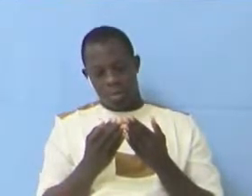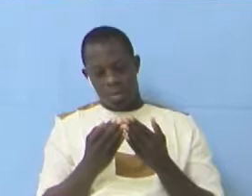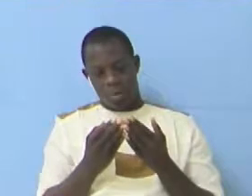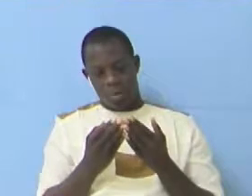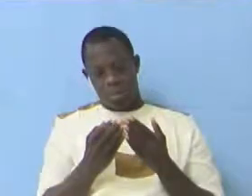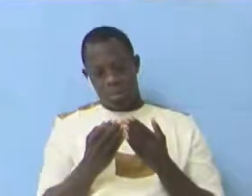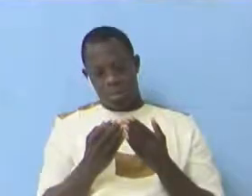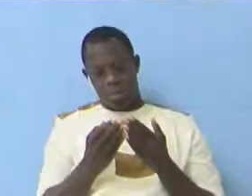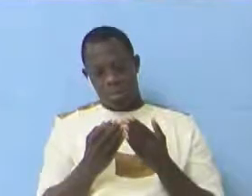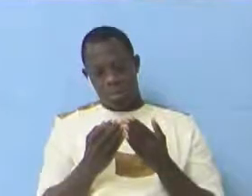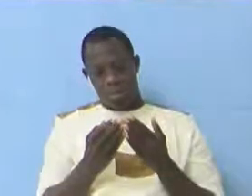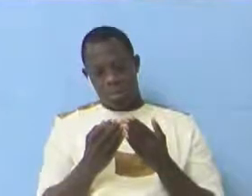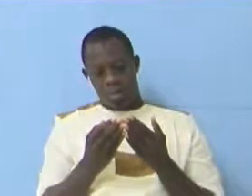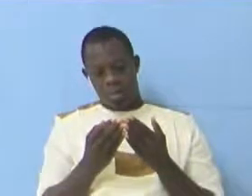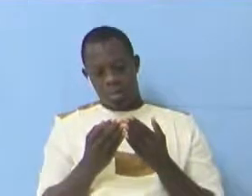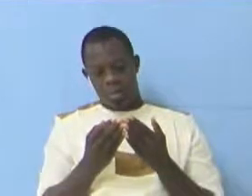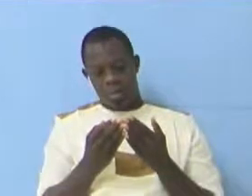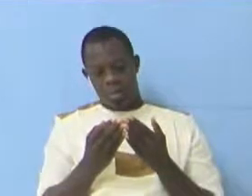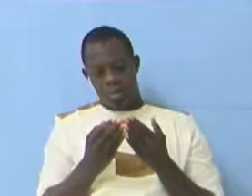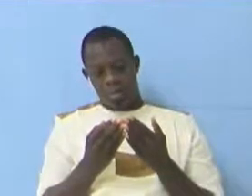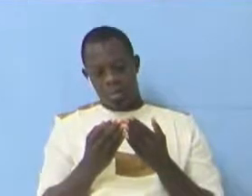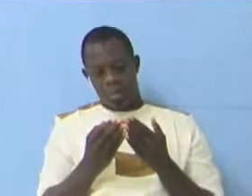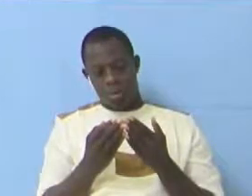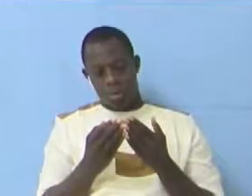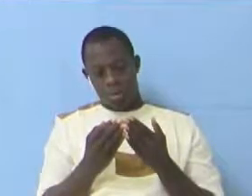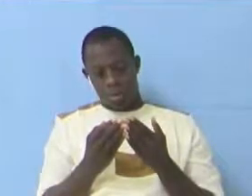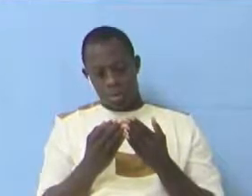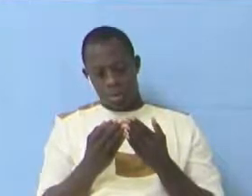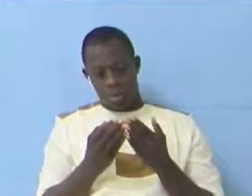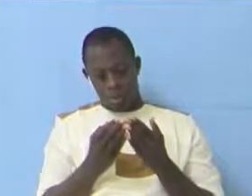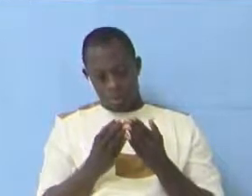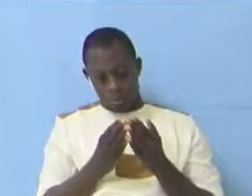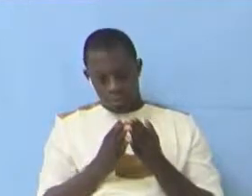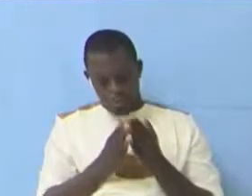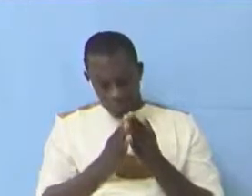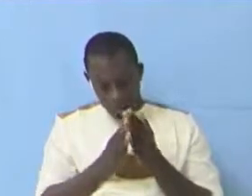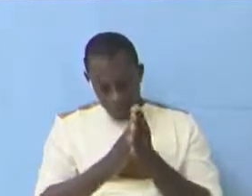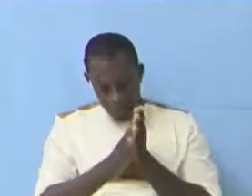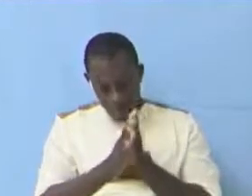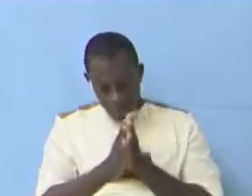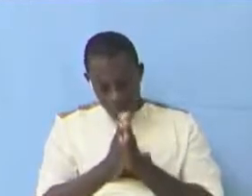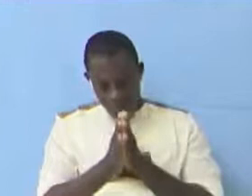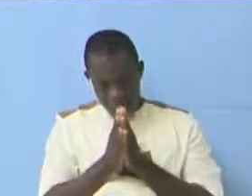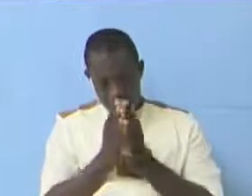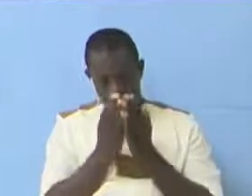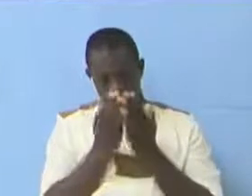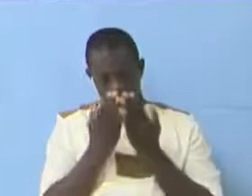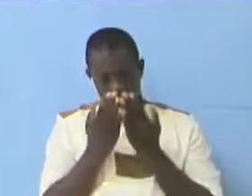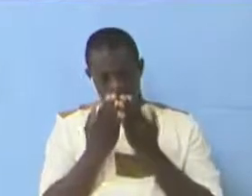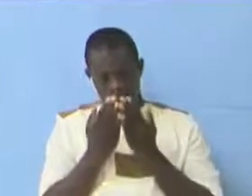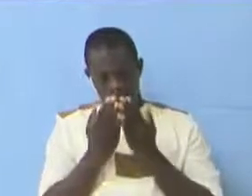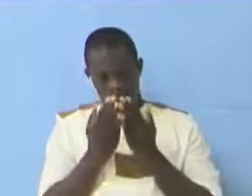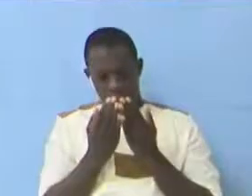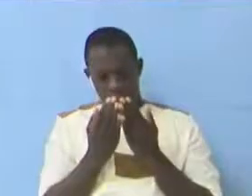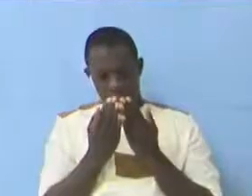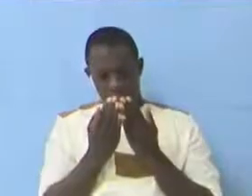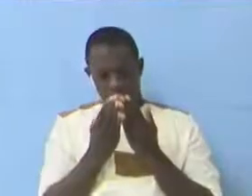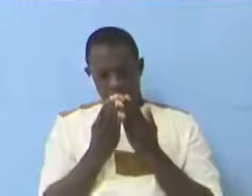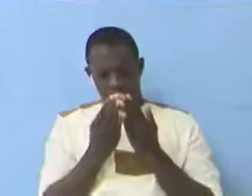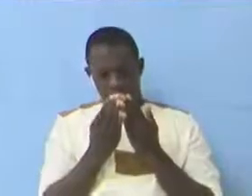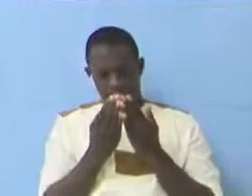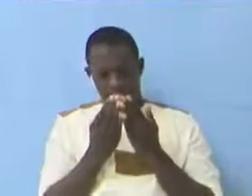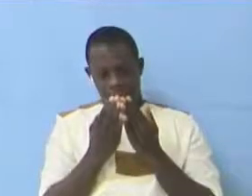بسم الله الرحمن الرحيم الحمد لله رب العالمين الرحمن الرحيم مالك يوم الدين إياك نعبد وإياك نستعين اهدنا